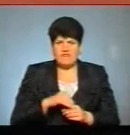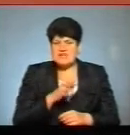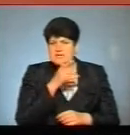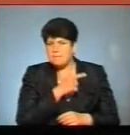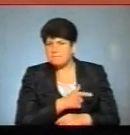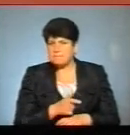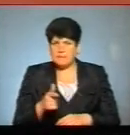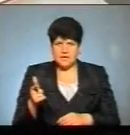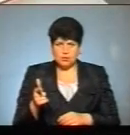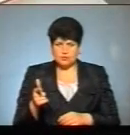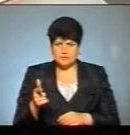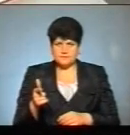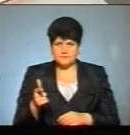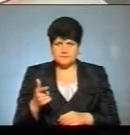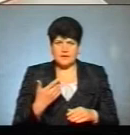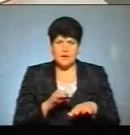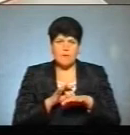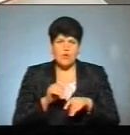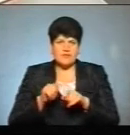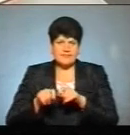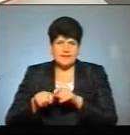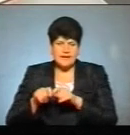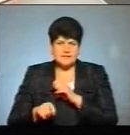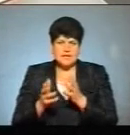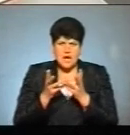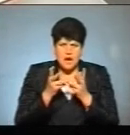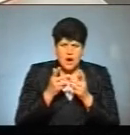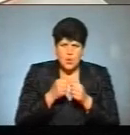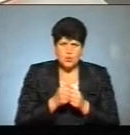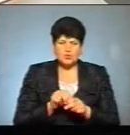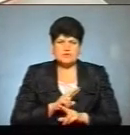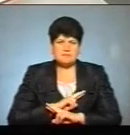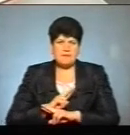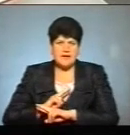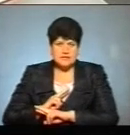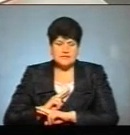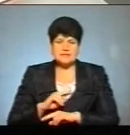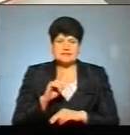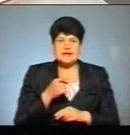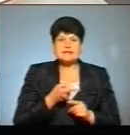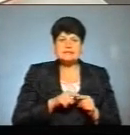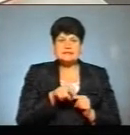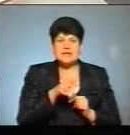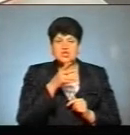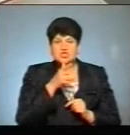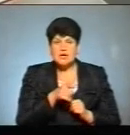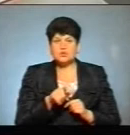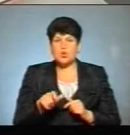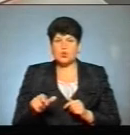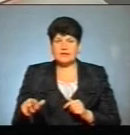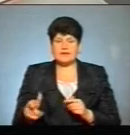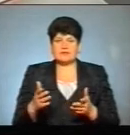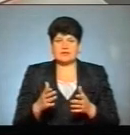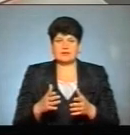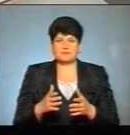який, скажімо, проводять тести і рахують смертність, за цей час людей, які, в